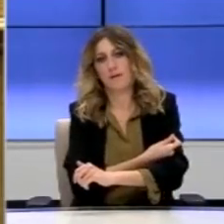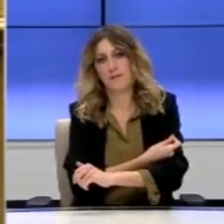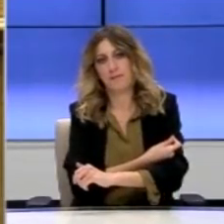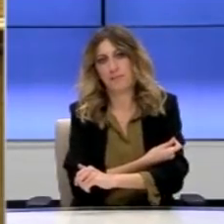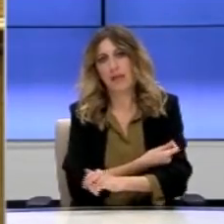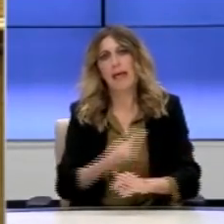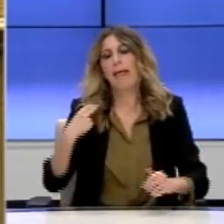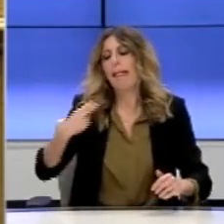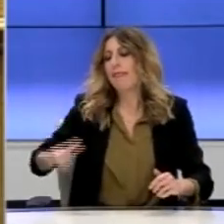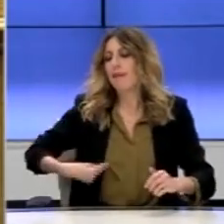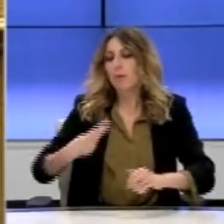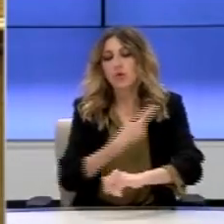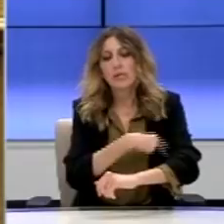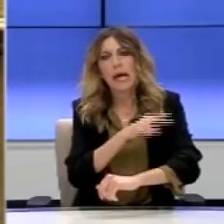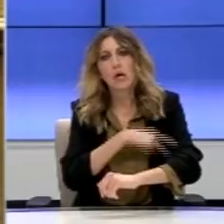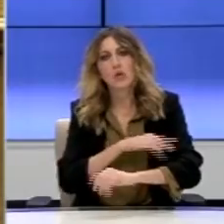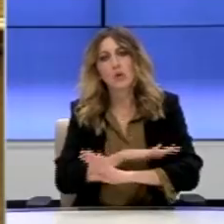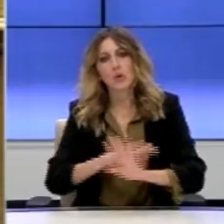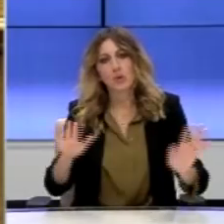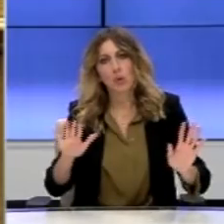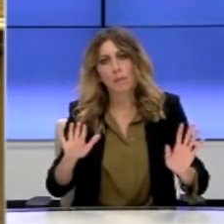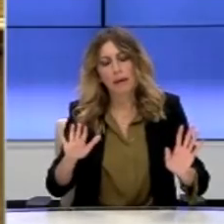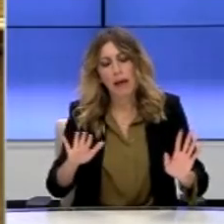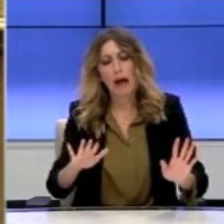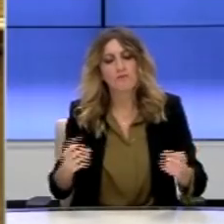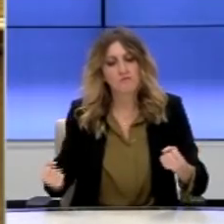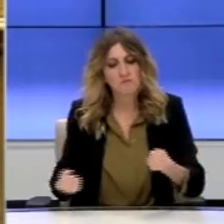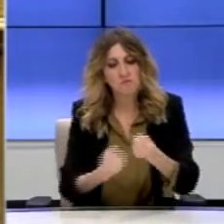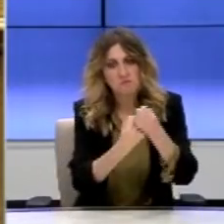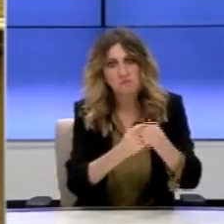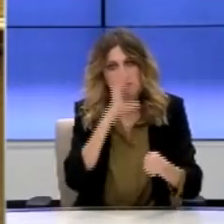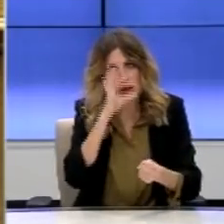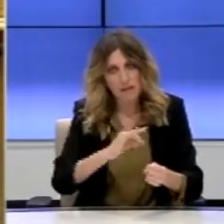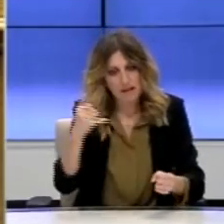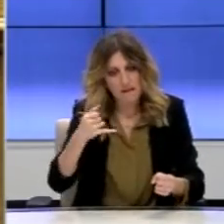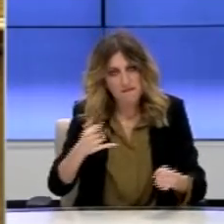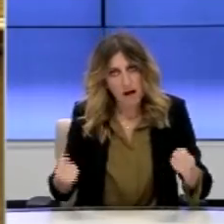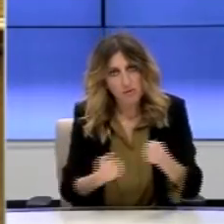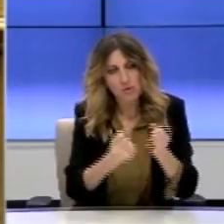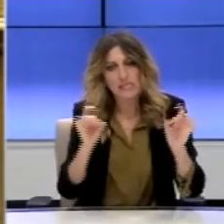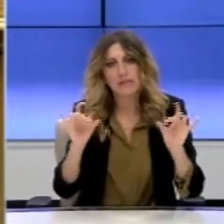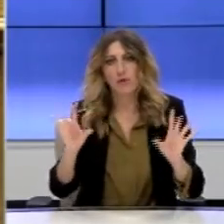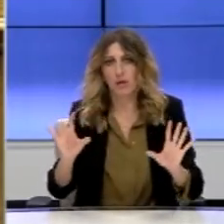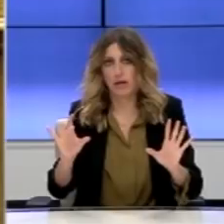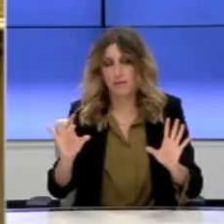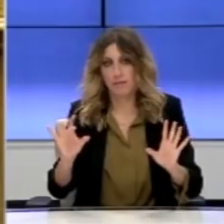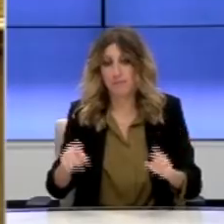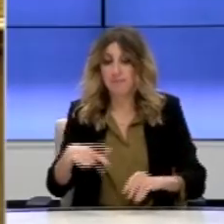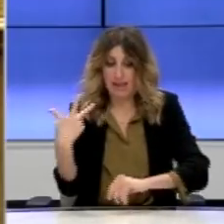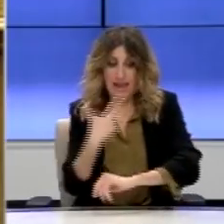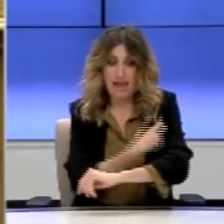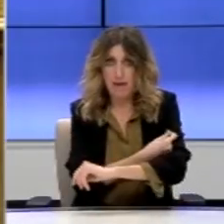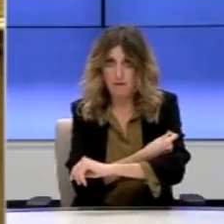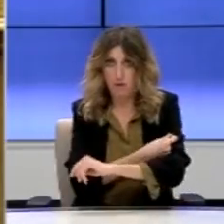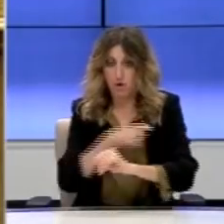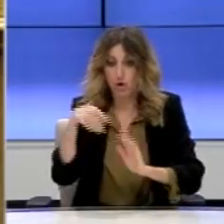σύστημα υγείας. Ακόμα και για να υλοποιήσεις ένα πρόγραμμα μαζικού εμβολιασμού όπως είναι